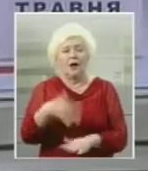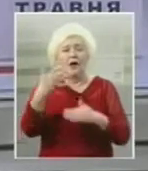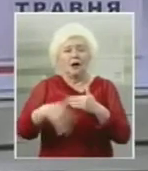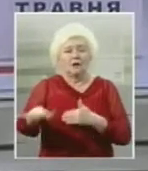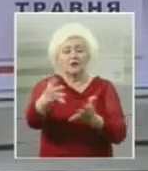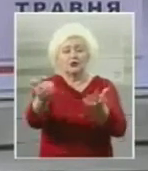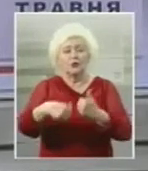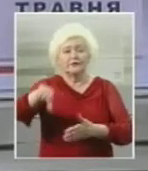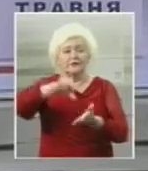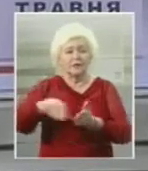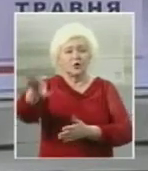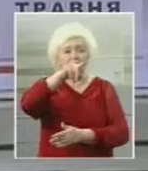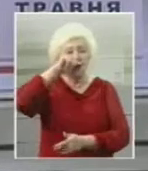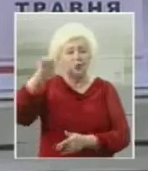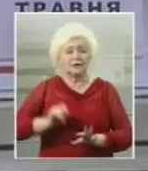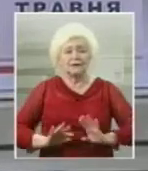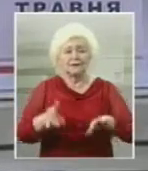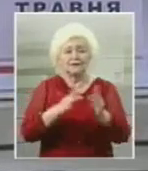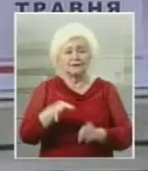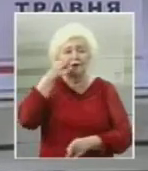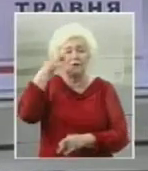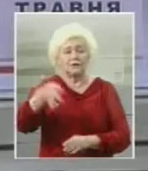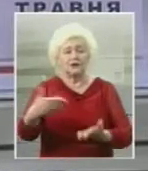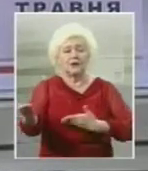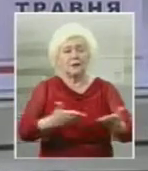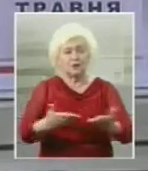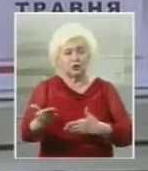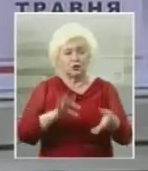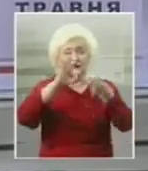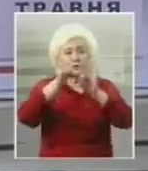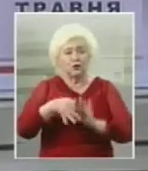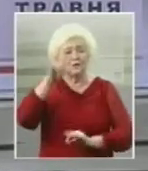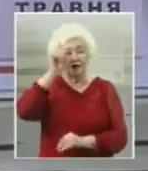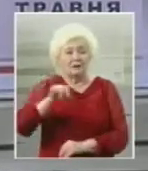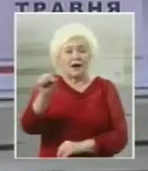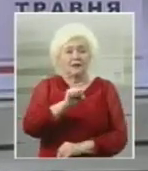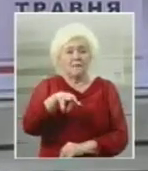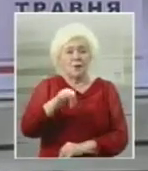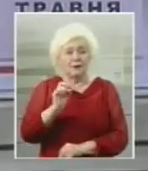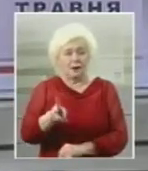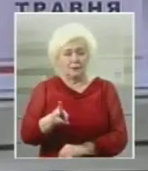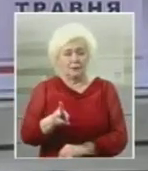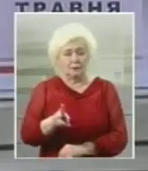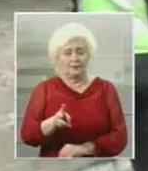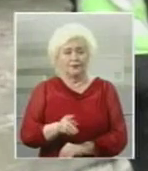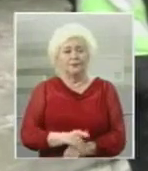Херсон взяв участь у всеукраїнській акції «Відповідальний пішохід». Подробиці знає Аліна Мокляк.